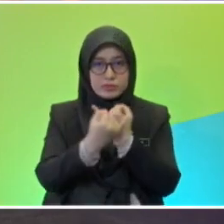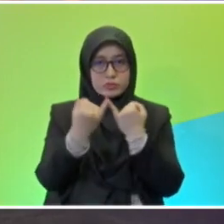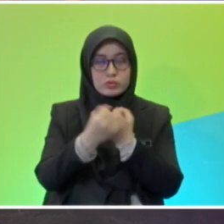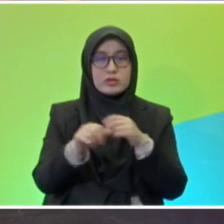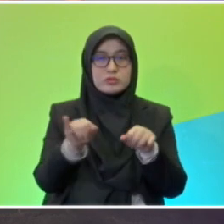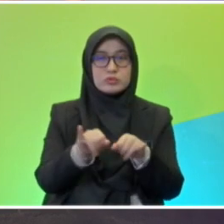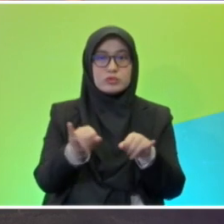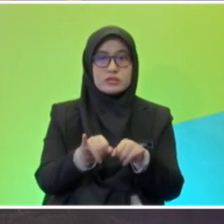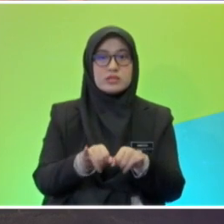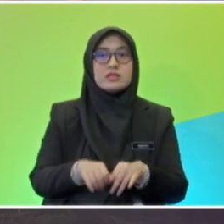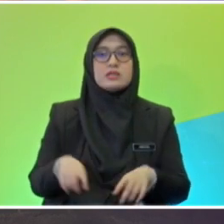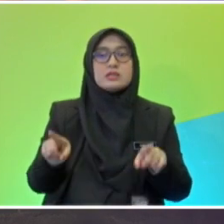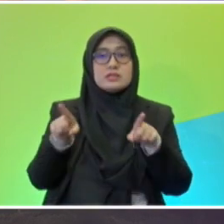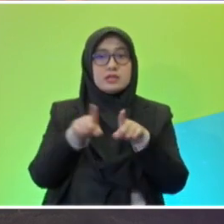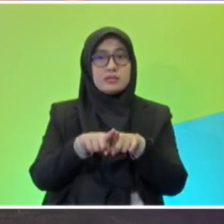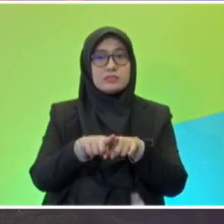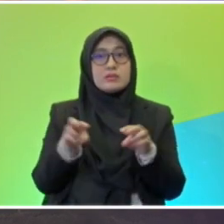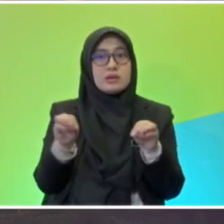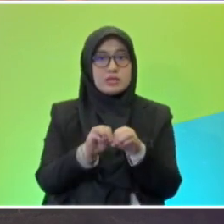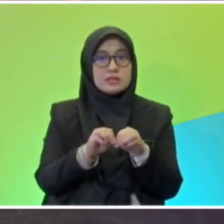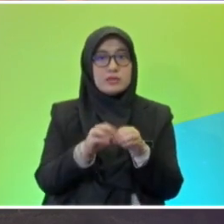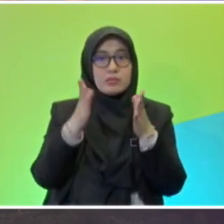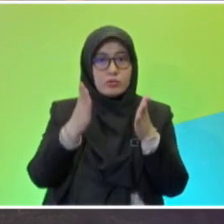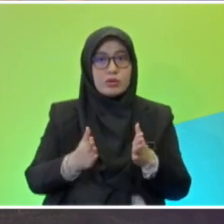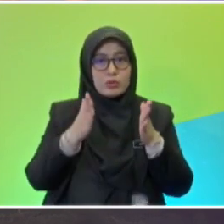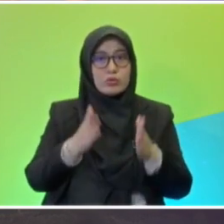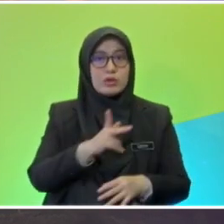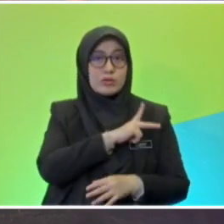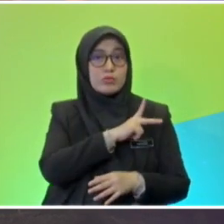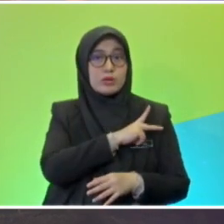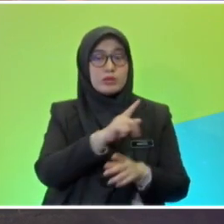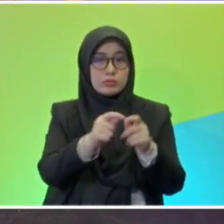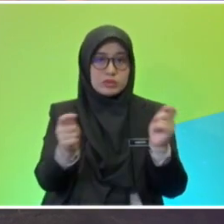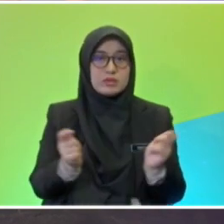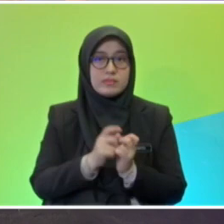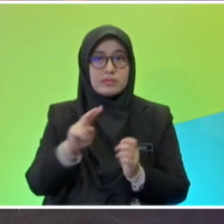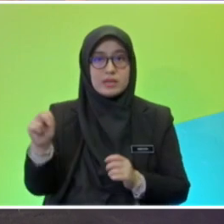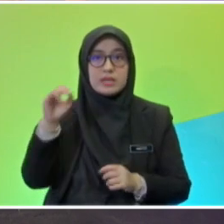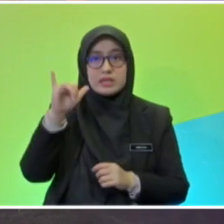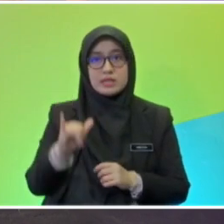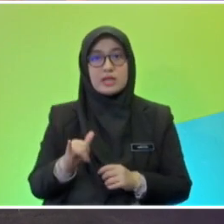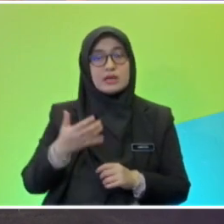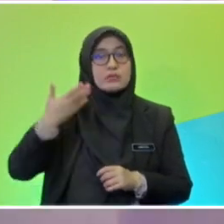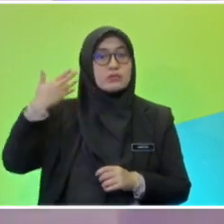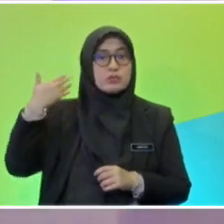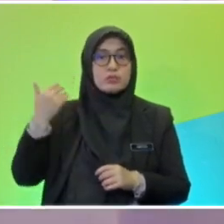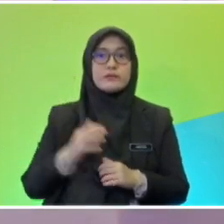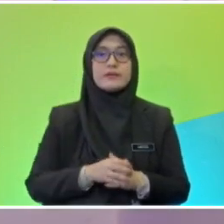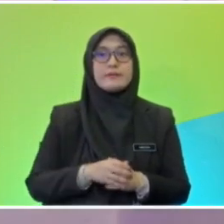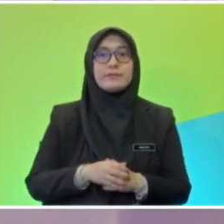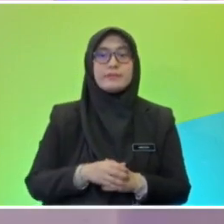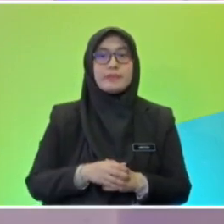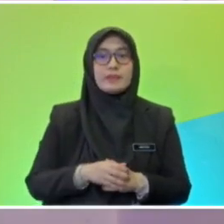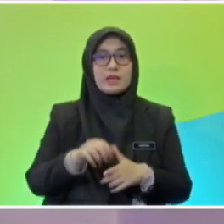yang telah berjuang membebaskan tanah air kita dahulu Walaupun mungkin mereka gagal jadi kesimpulan Oke